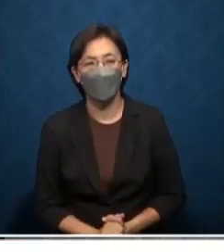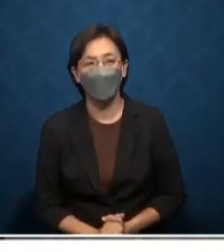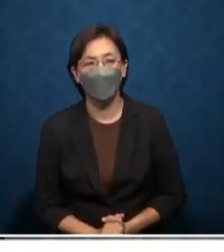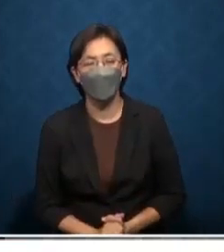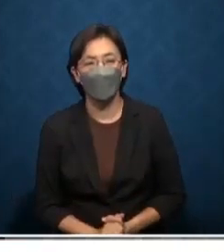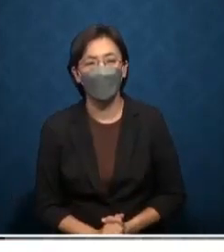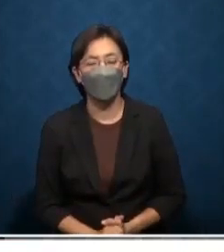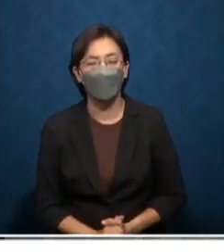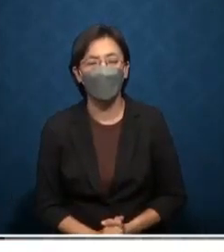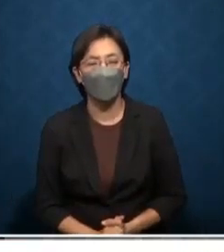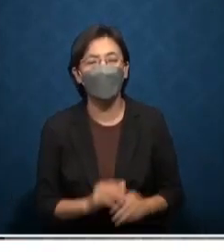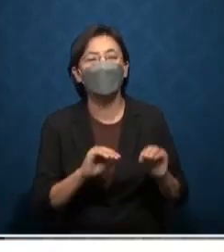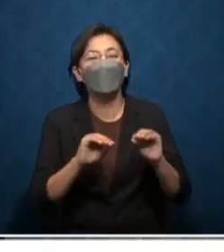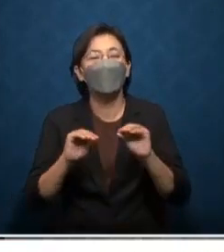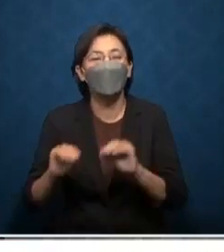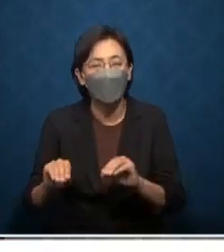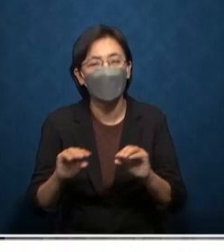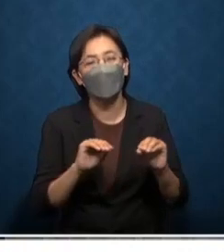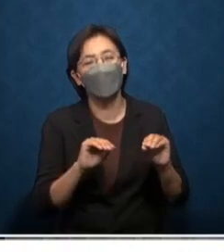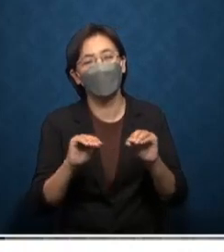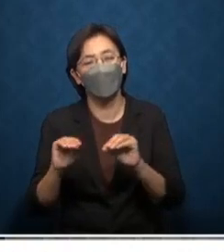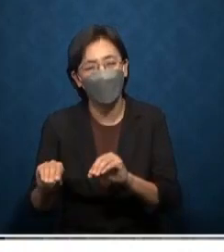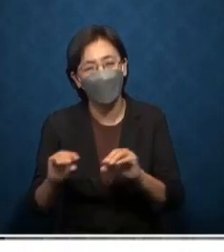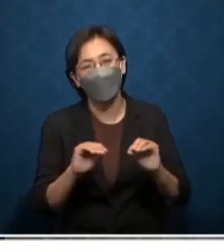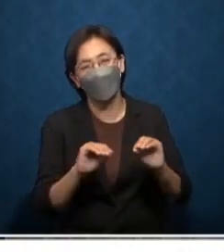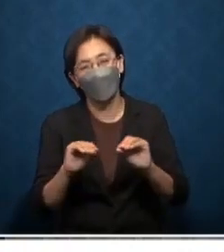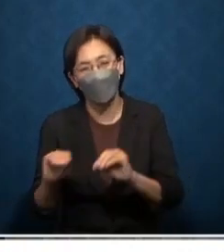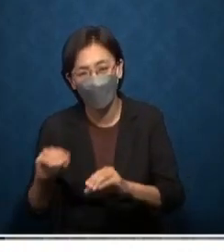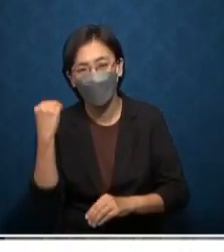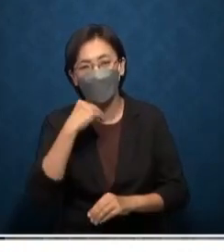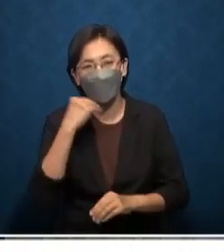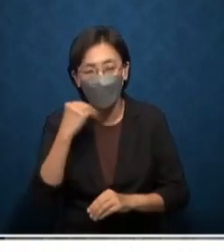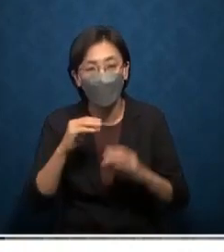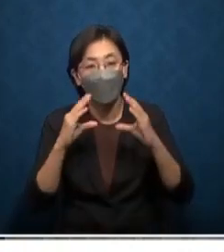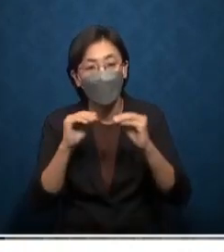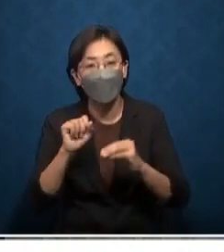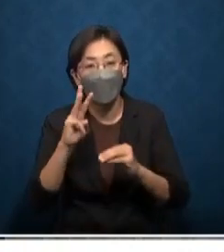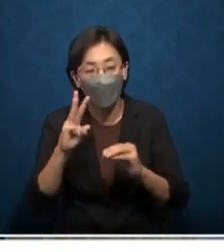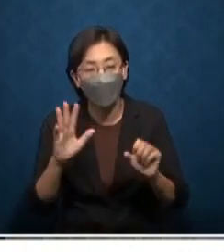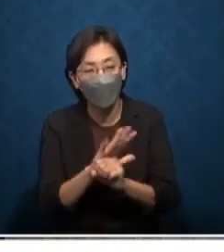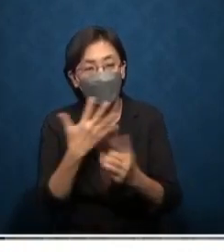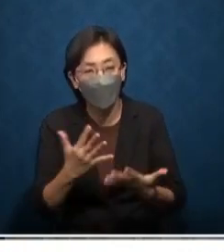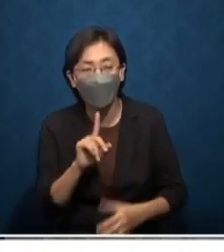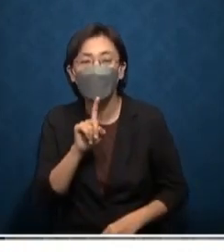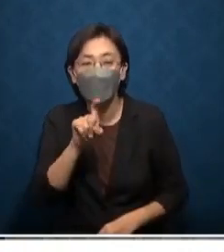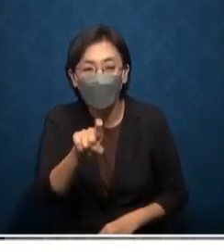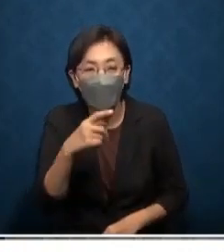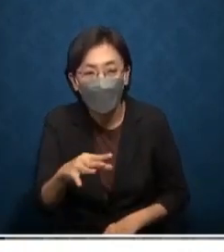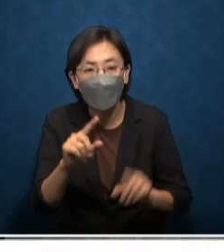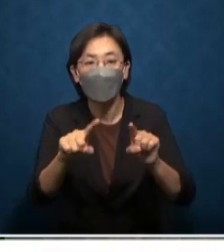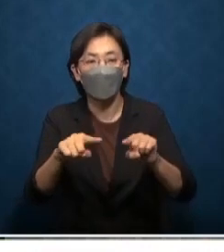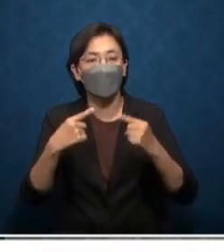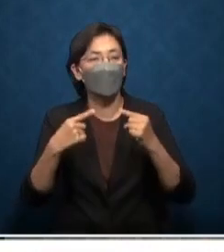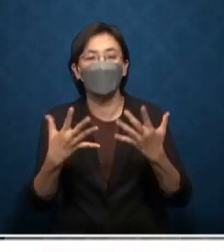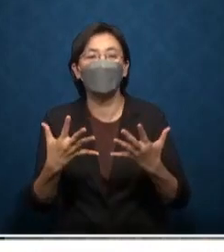ก็เลื่อนกระทุกันอยู่เป็ประจำบางทีจนกระทั่งหมดสมัยผมถามไปแล้วก็ไมได้มีโอกาสตอบ